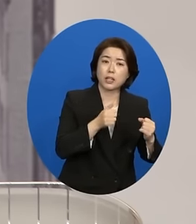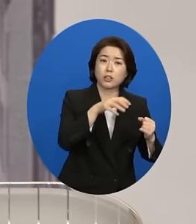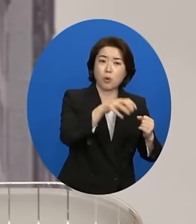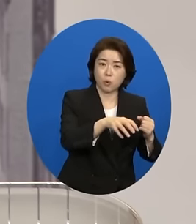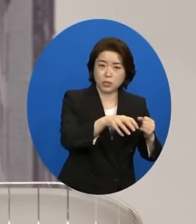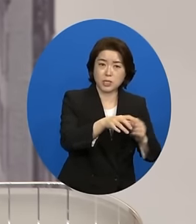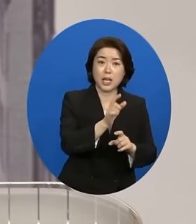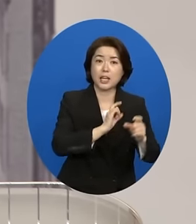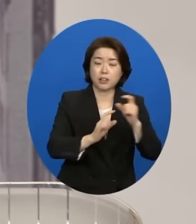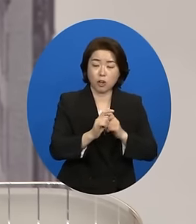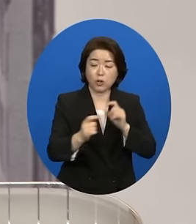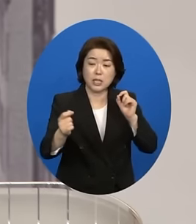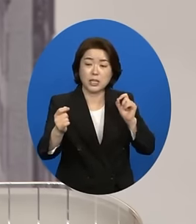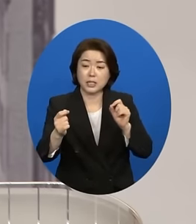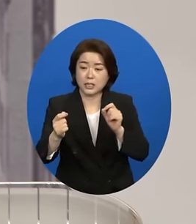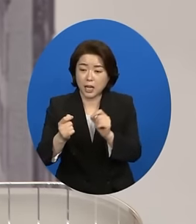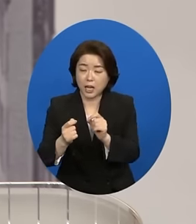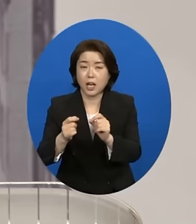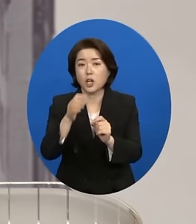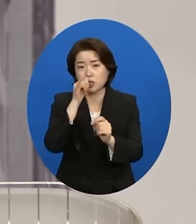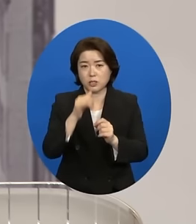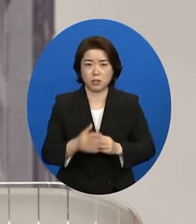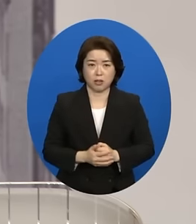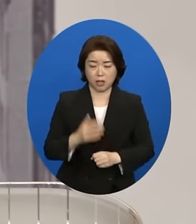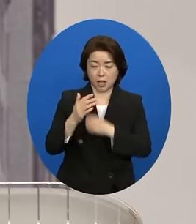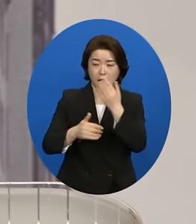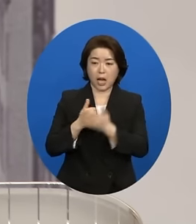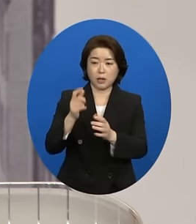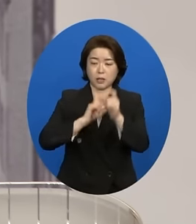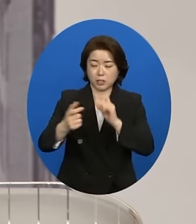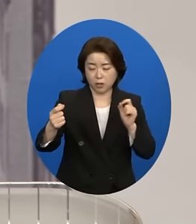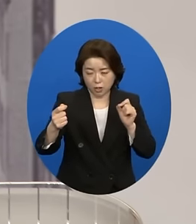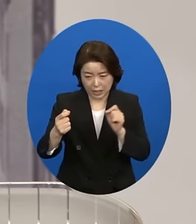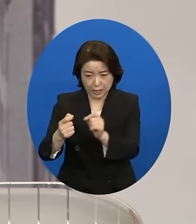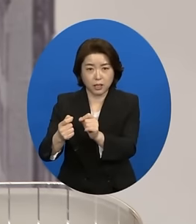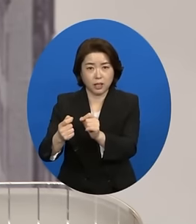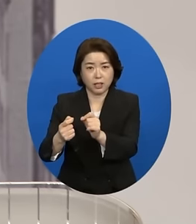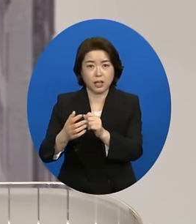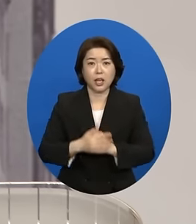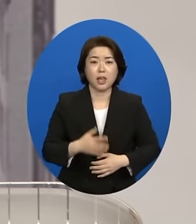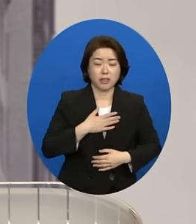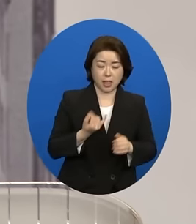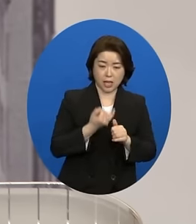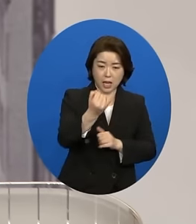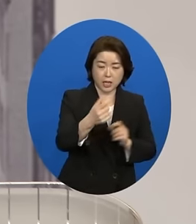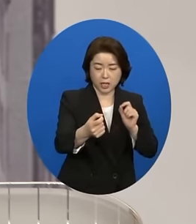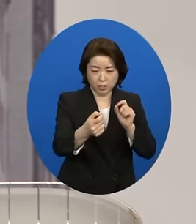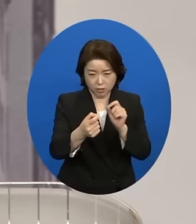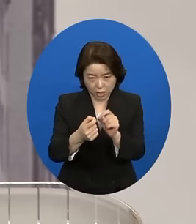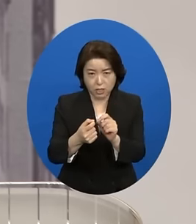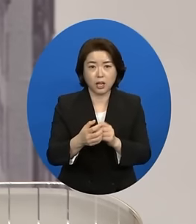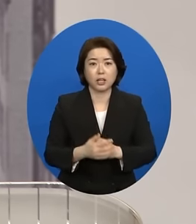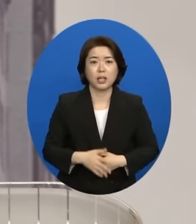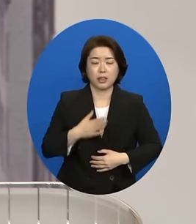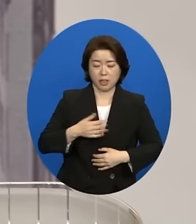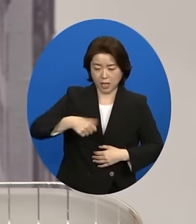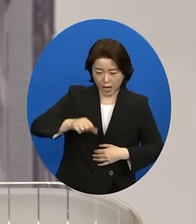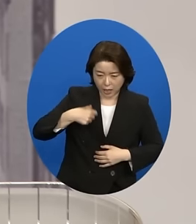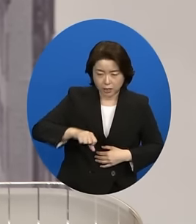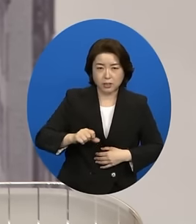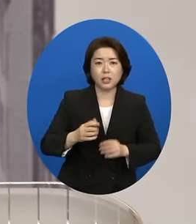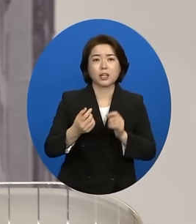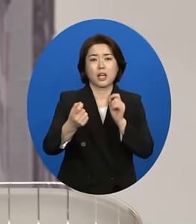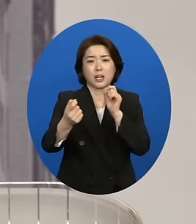더 가까워졌기 때문입니다. 하나님께 더 가까이 갔고 나의 아내에게 더 가까이 갔고 나의 아들들에게